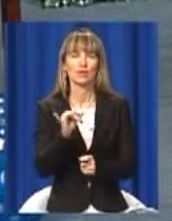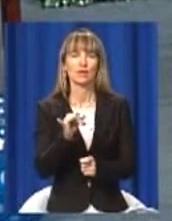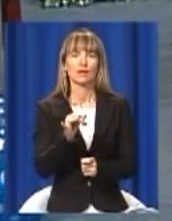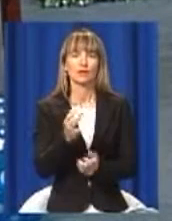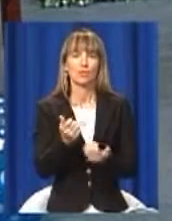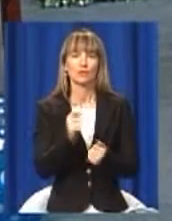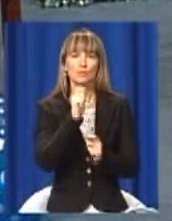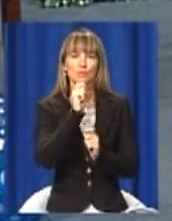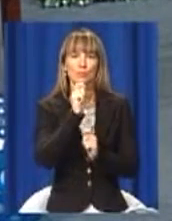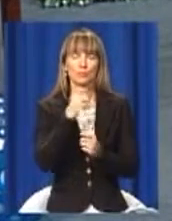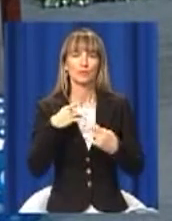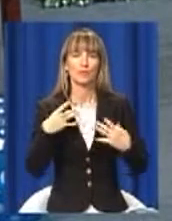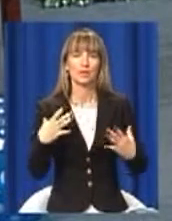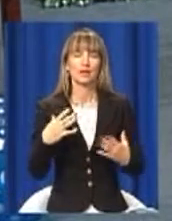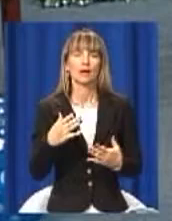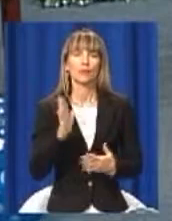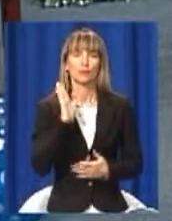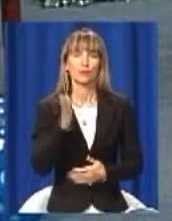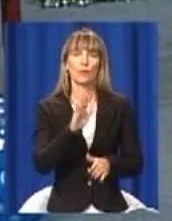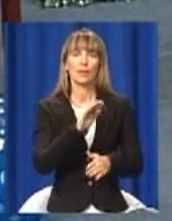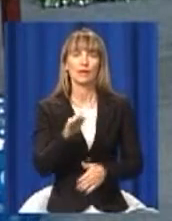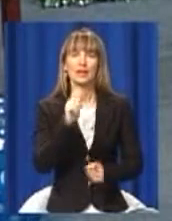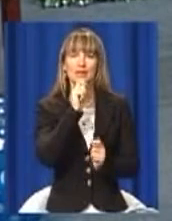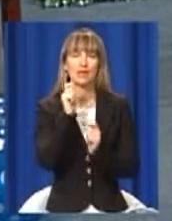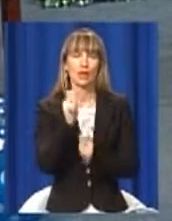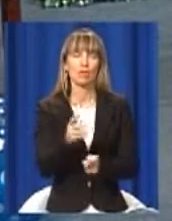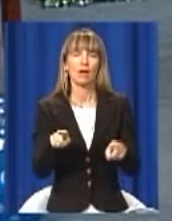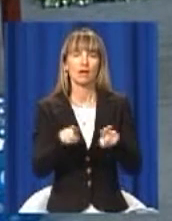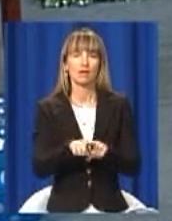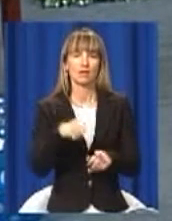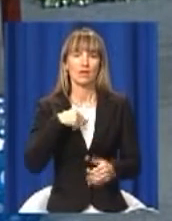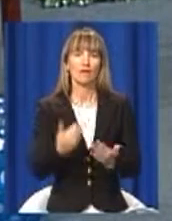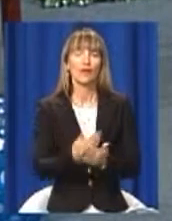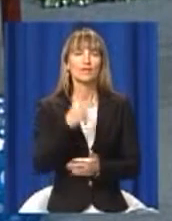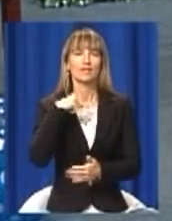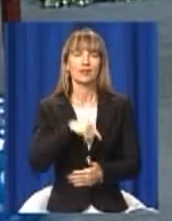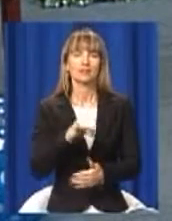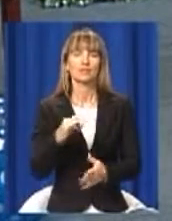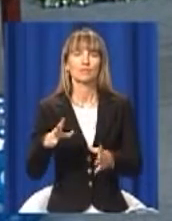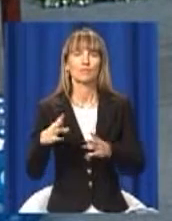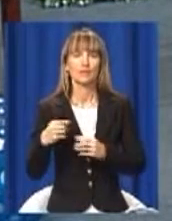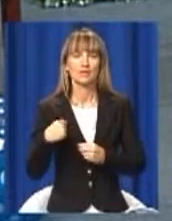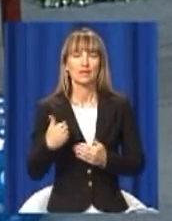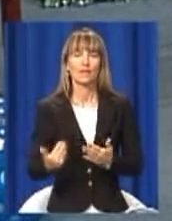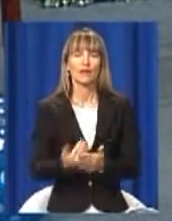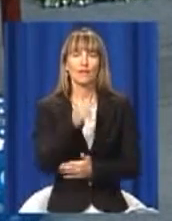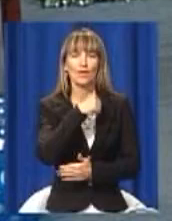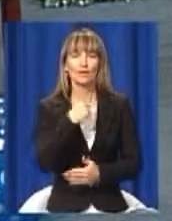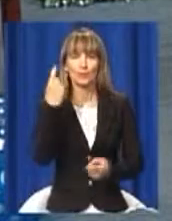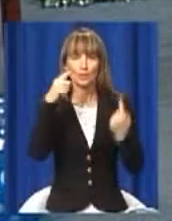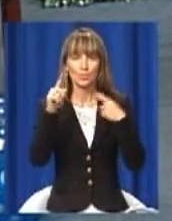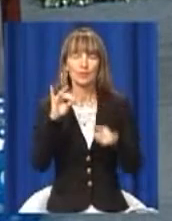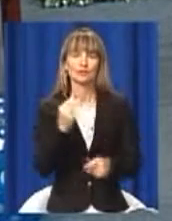настрій. Ну, а наразі ми з вами мусимо прощатися. Ми вам даруємо як і наш новорічний настрій, так і разом з ним наш новорічний мультик.